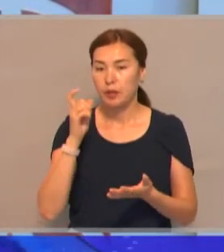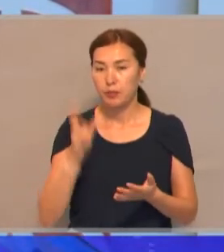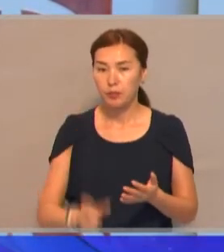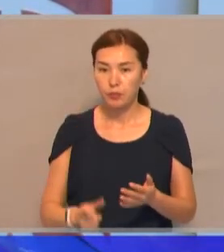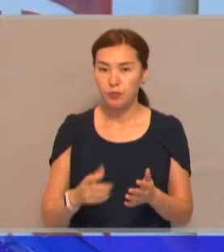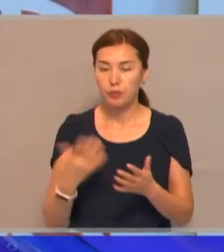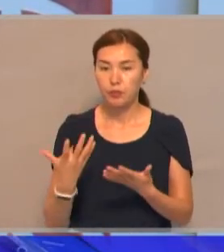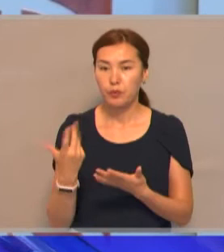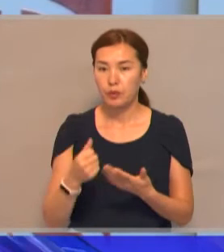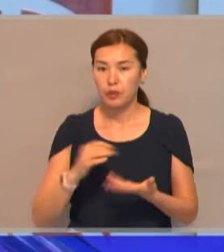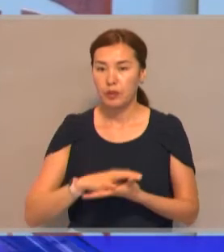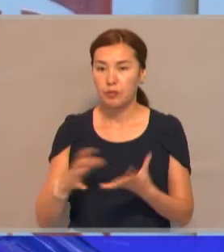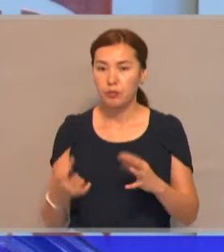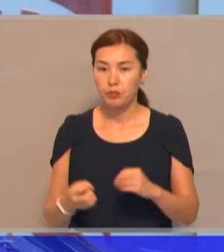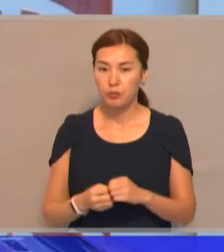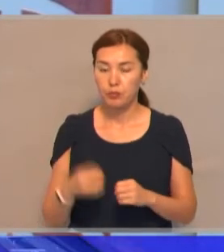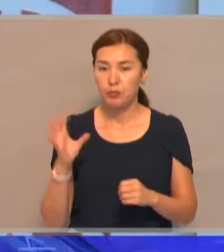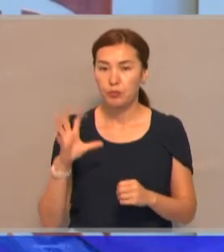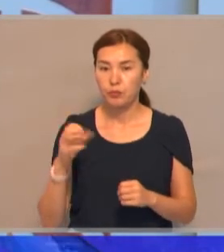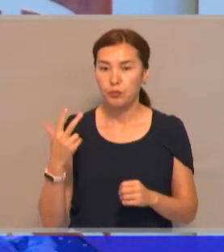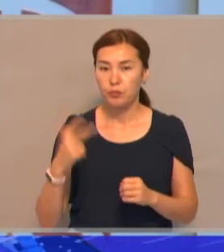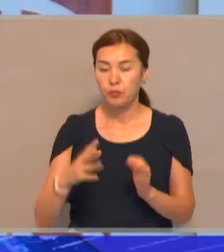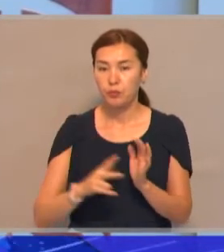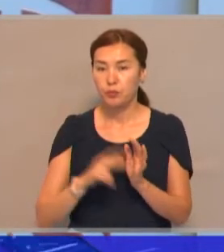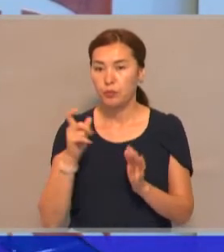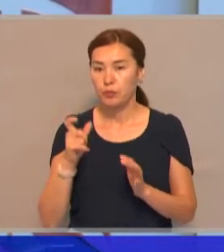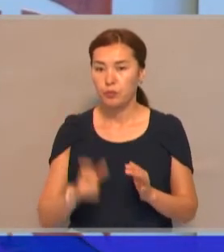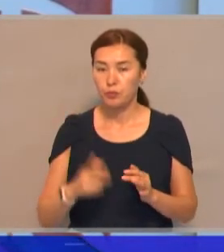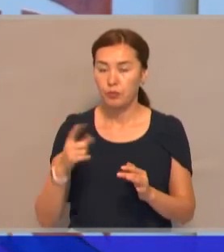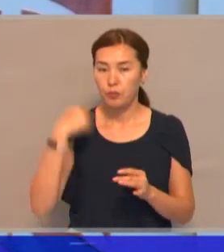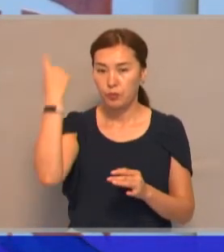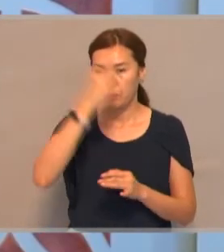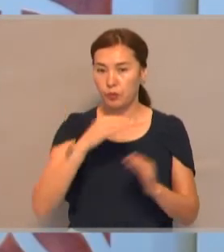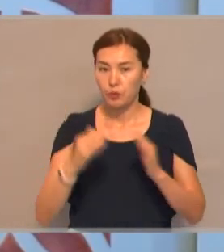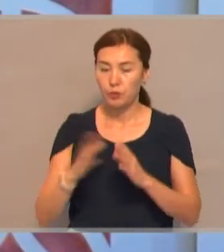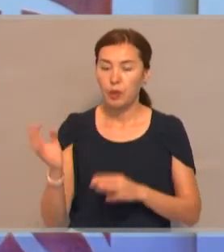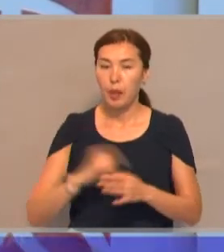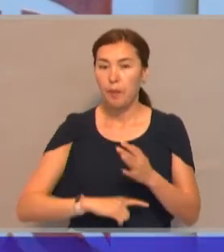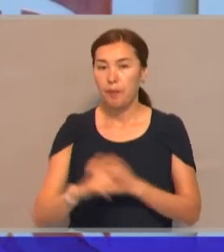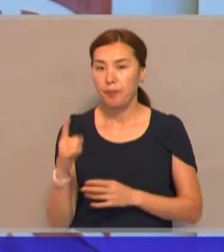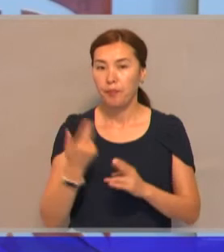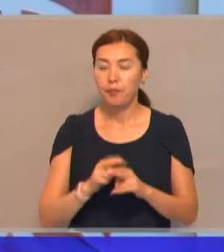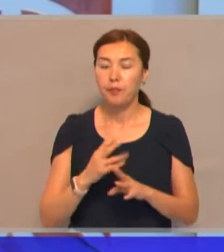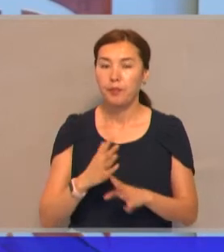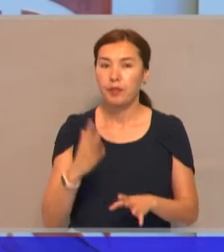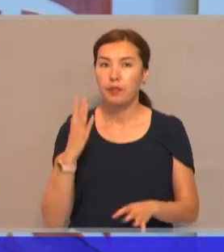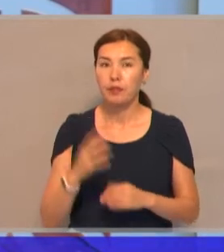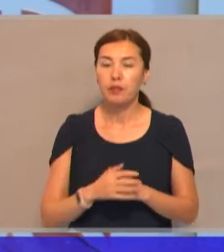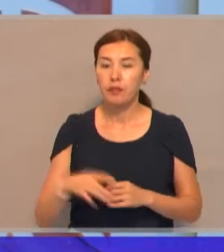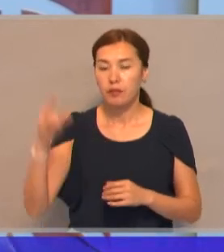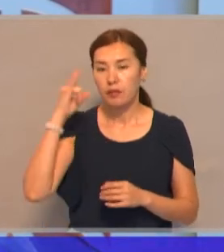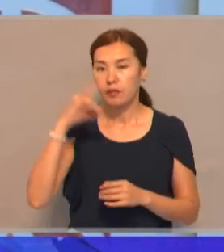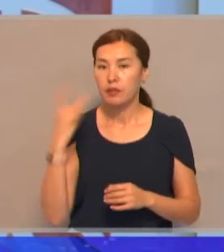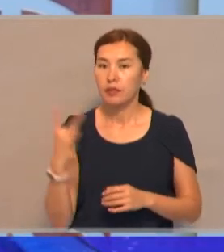азаматтарды түгендеу барысында 538 азаматтың атына жеке тұрғын үй пайда болып, тұрғын үй кезегінен